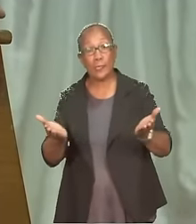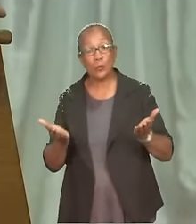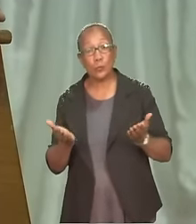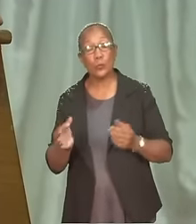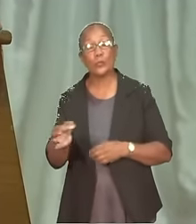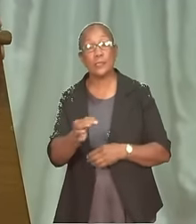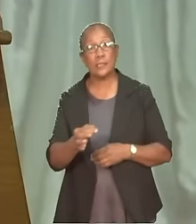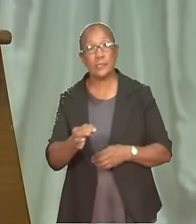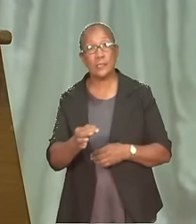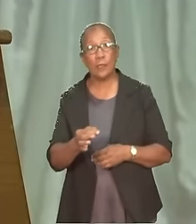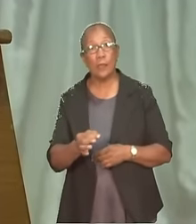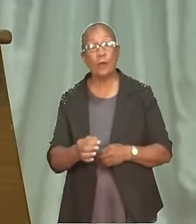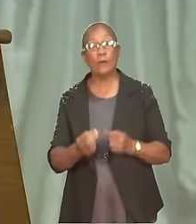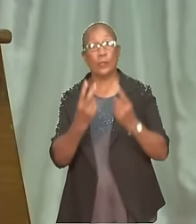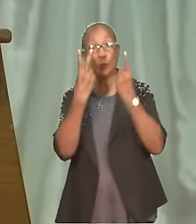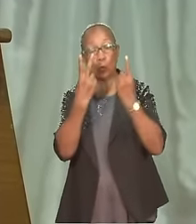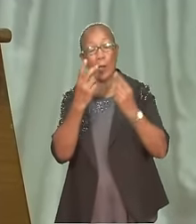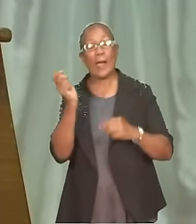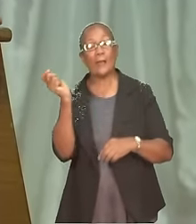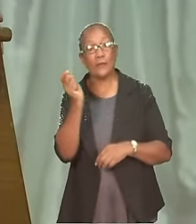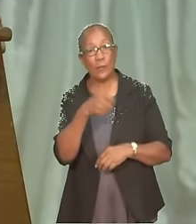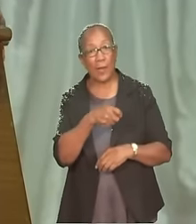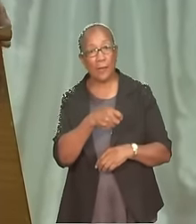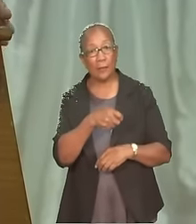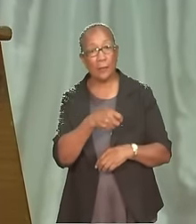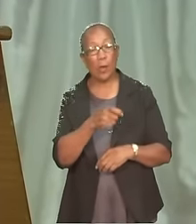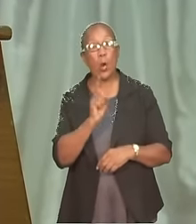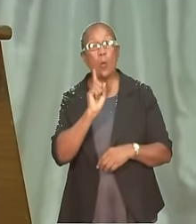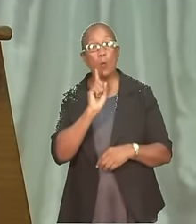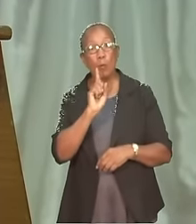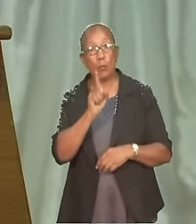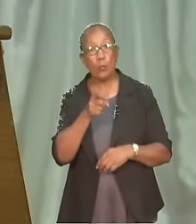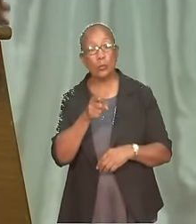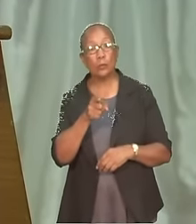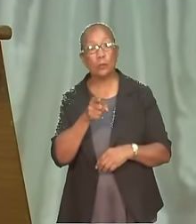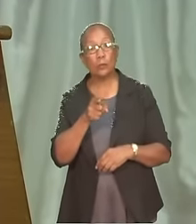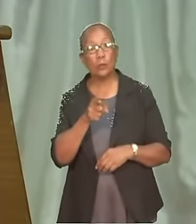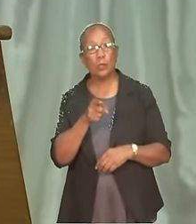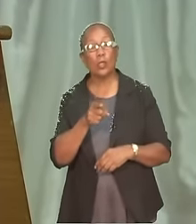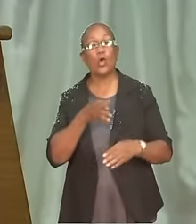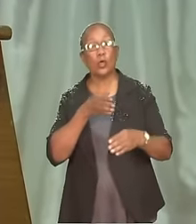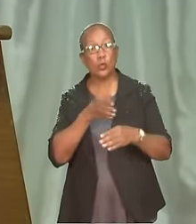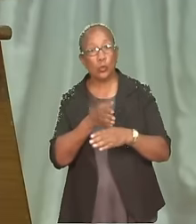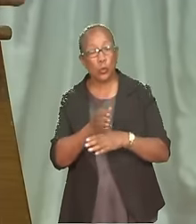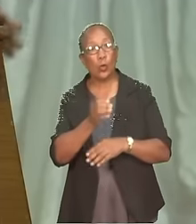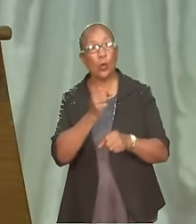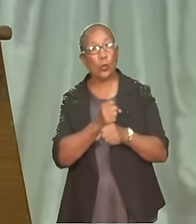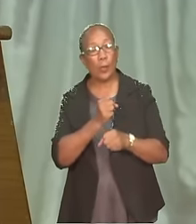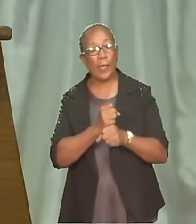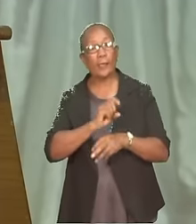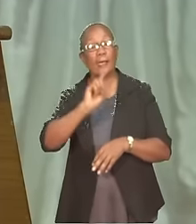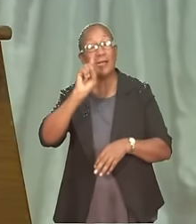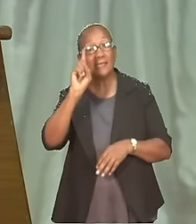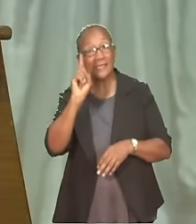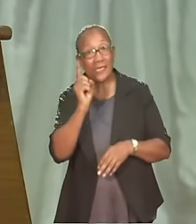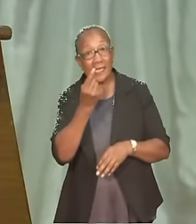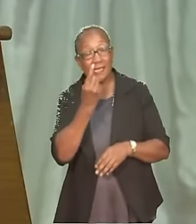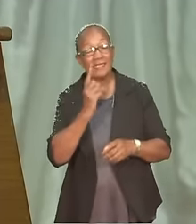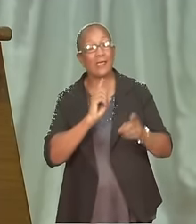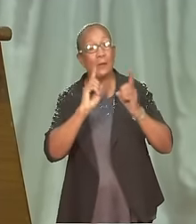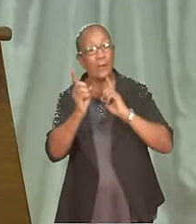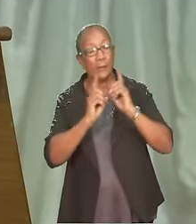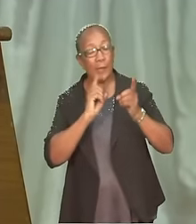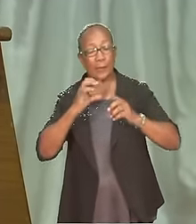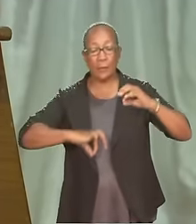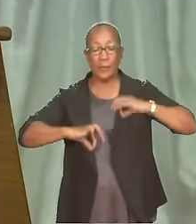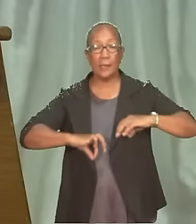die resterende 12 maanden, waarbij de prioriteiten al bilateraal met de ministers